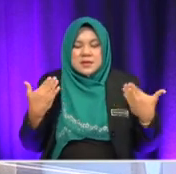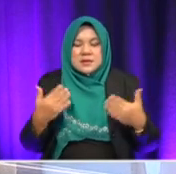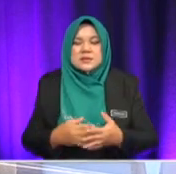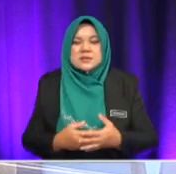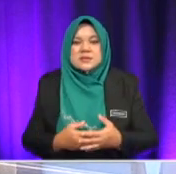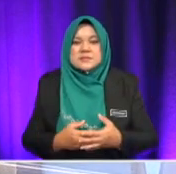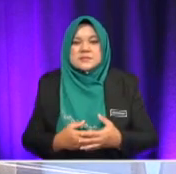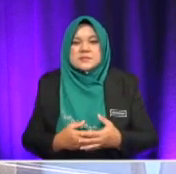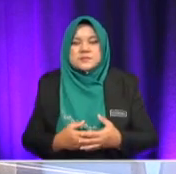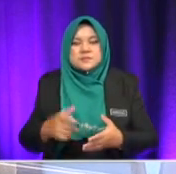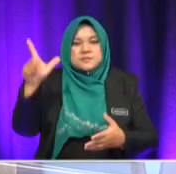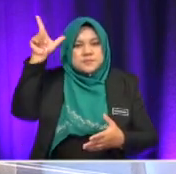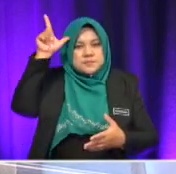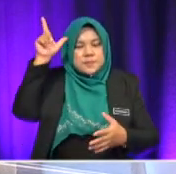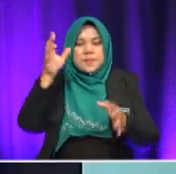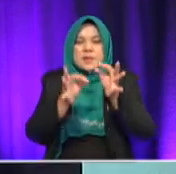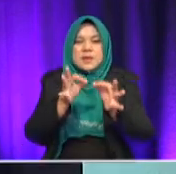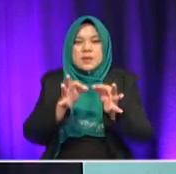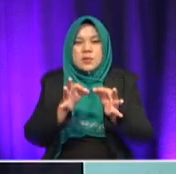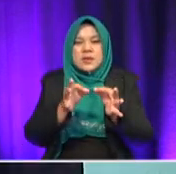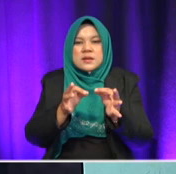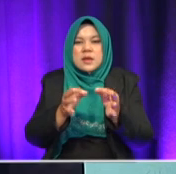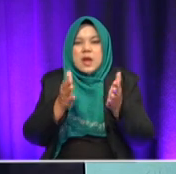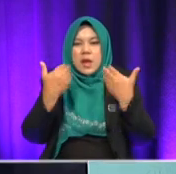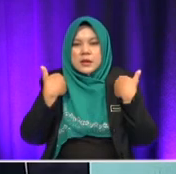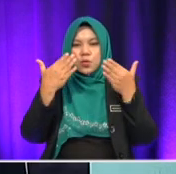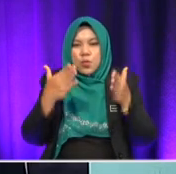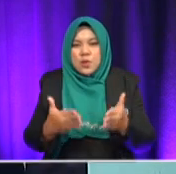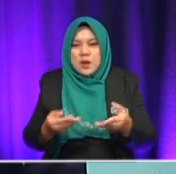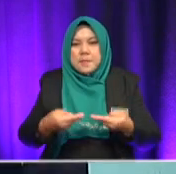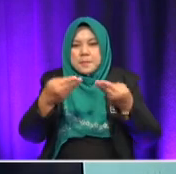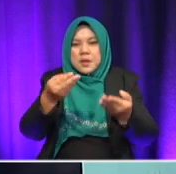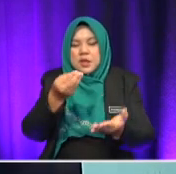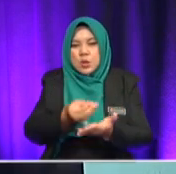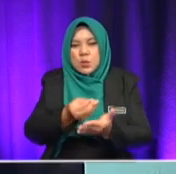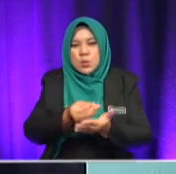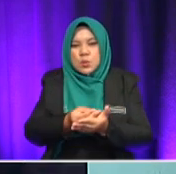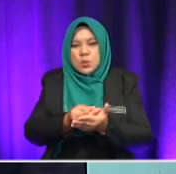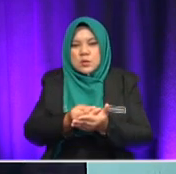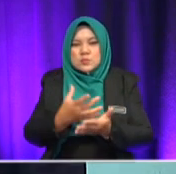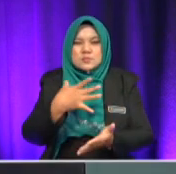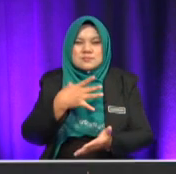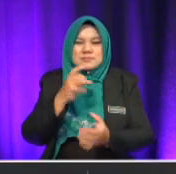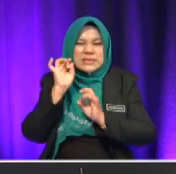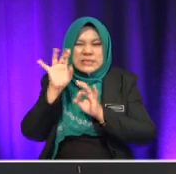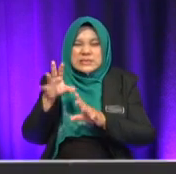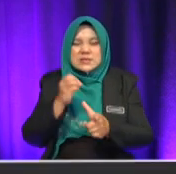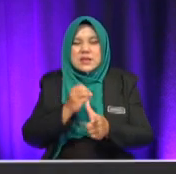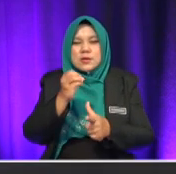kan Oke Lumayan kalau Lukman lah Ada orang Bagi duit kalau teman loh Mah benci atau rumah saya